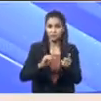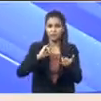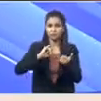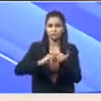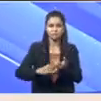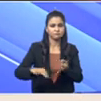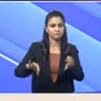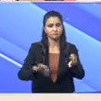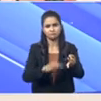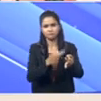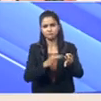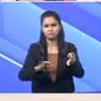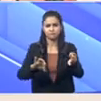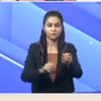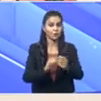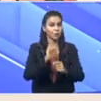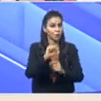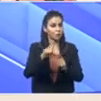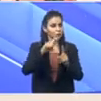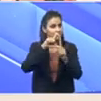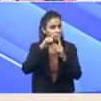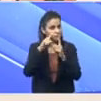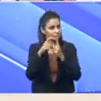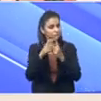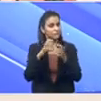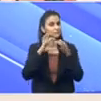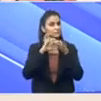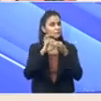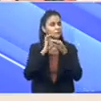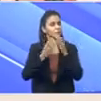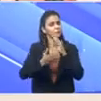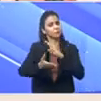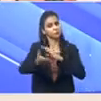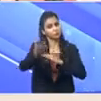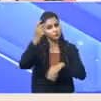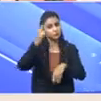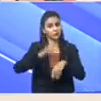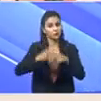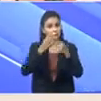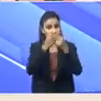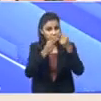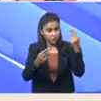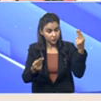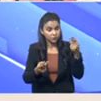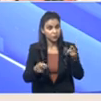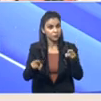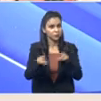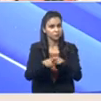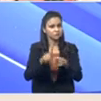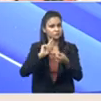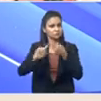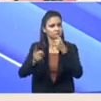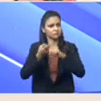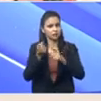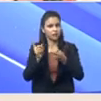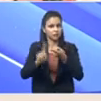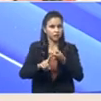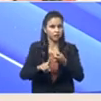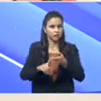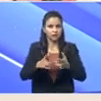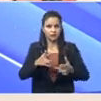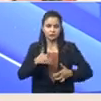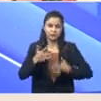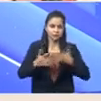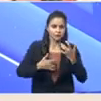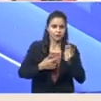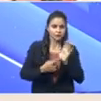के साथ वे अपनी संस्कृति से जुड़ी प्राचीन कहानियां और ऐतिहासिक घटनाओं को दिलचस्प